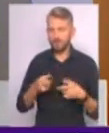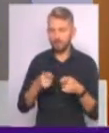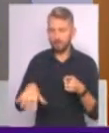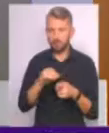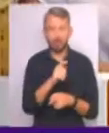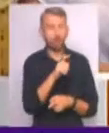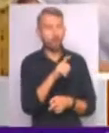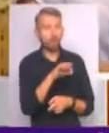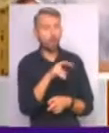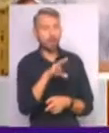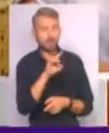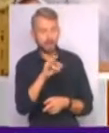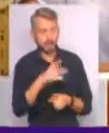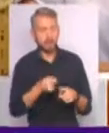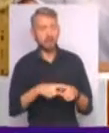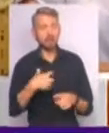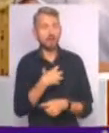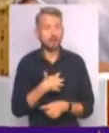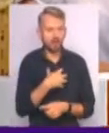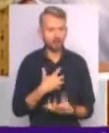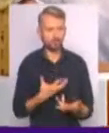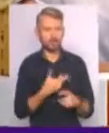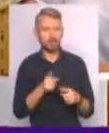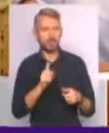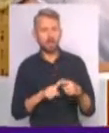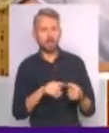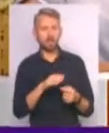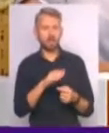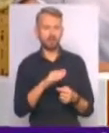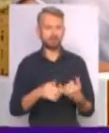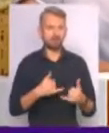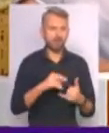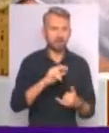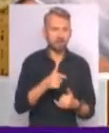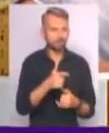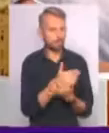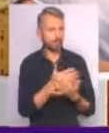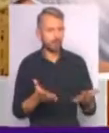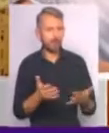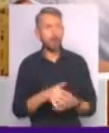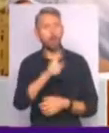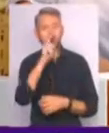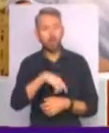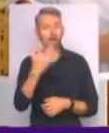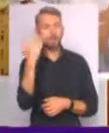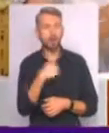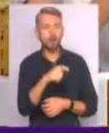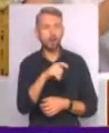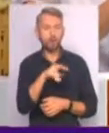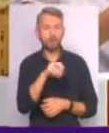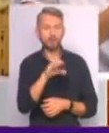есть холестерин – это важно. Это клеточные мембраны, это желчь, это масса-масса функций. Плохо, когда